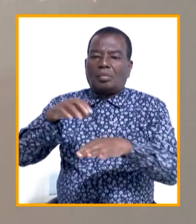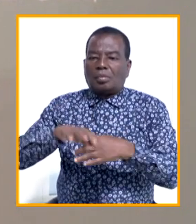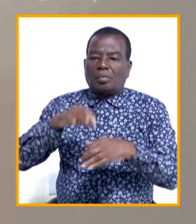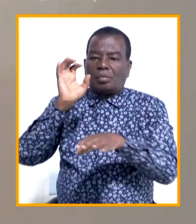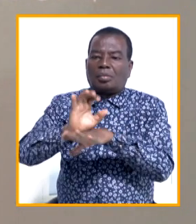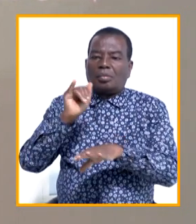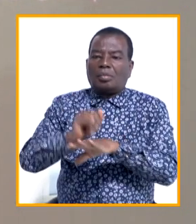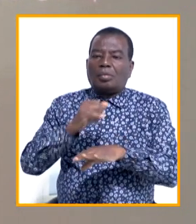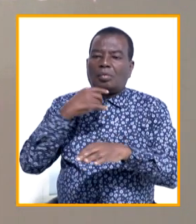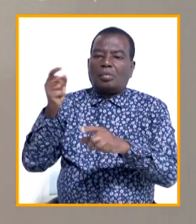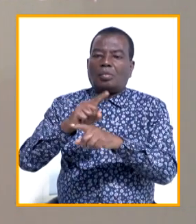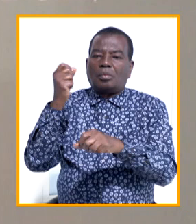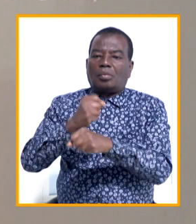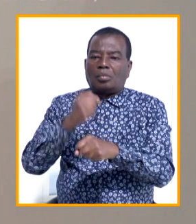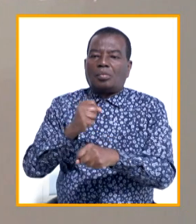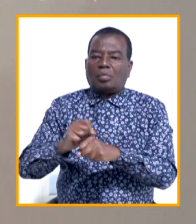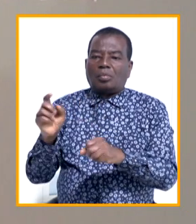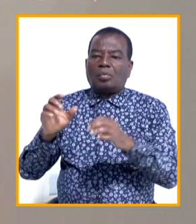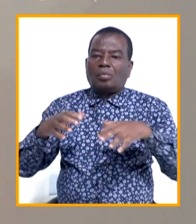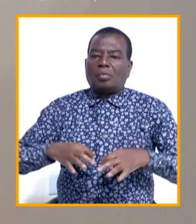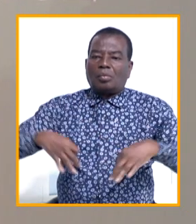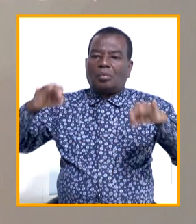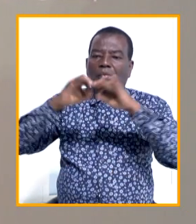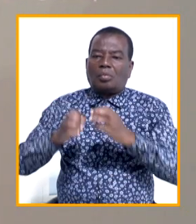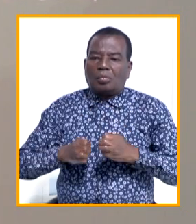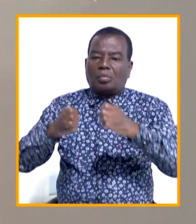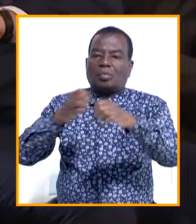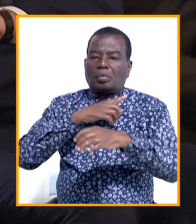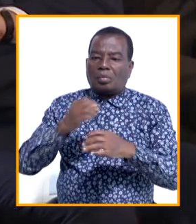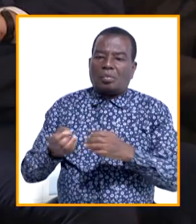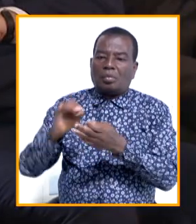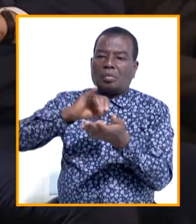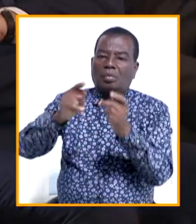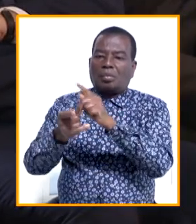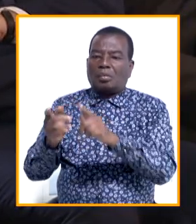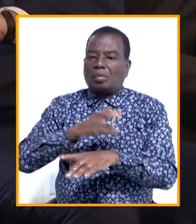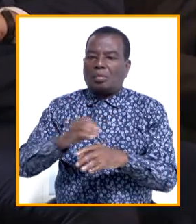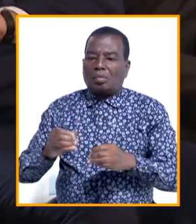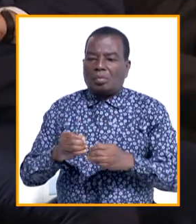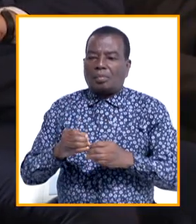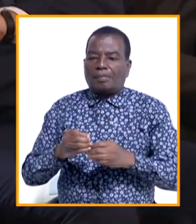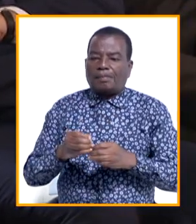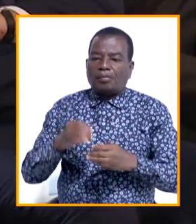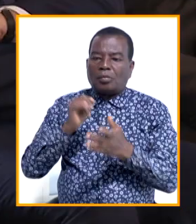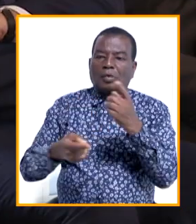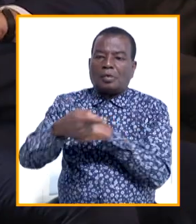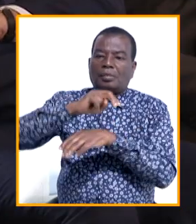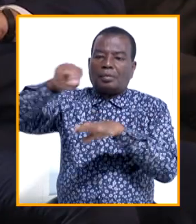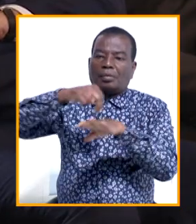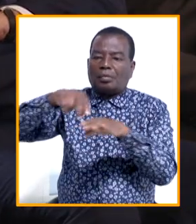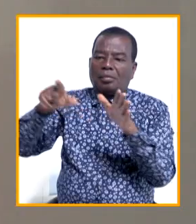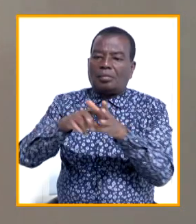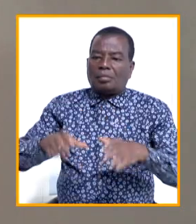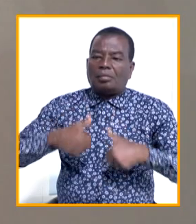d'une Côte d'Ivoire où le travail le mérite et l'effort sont érigés en valeur cardinale cette journée nationale de